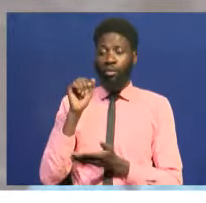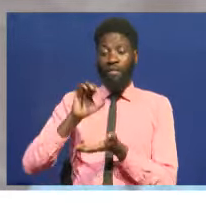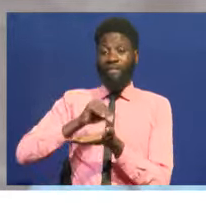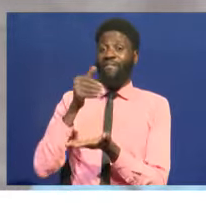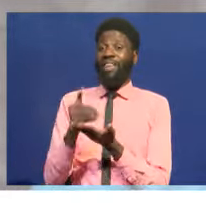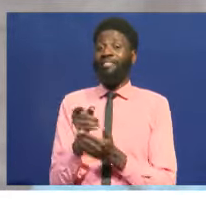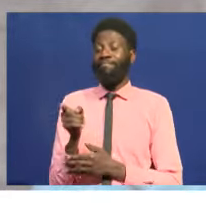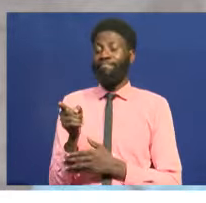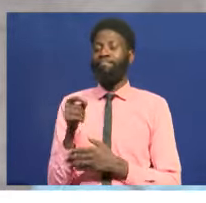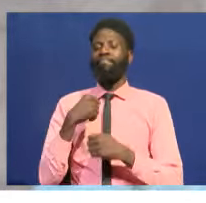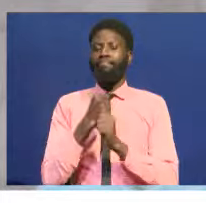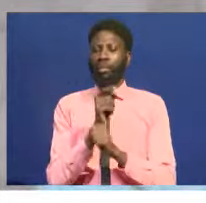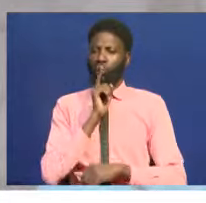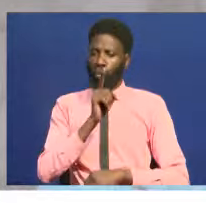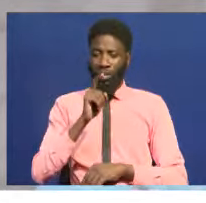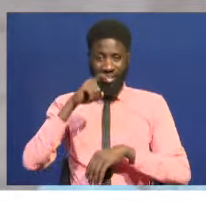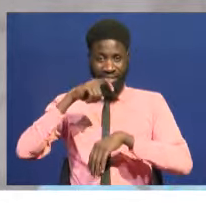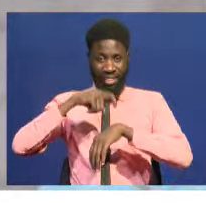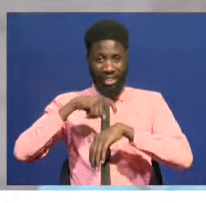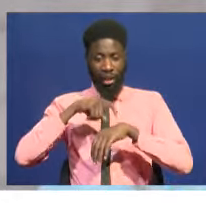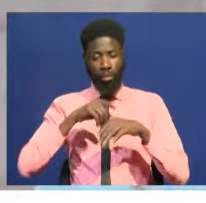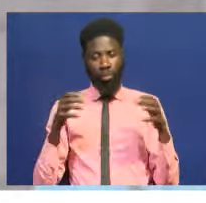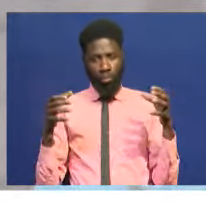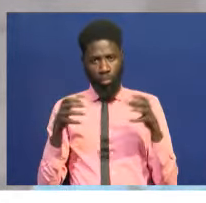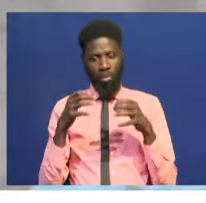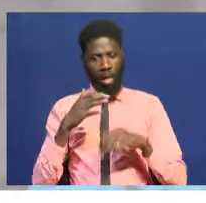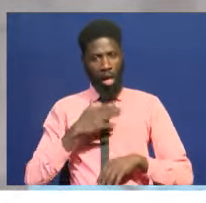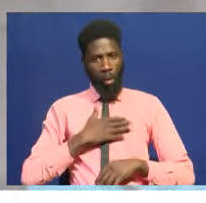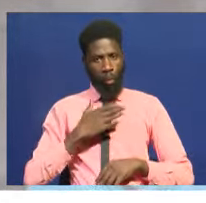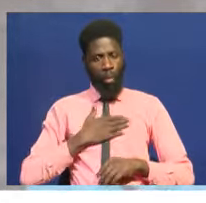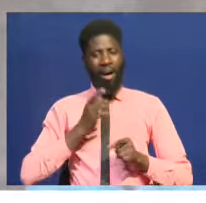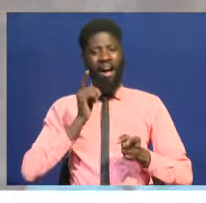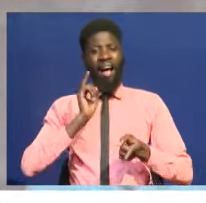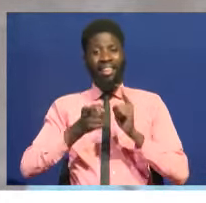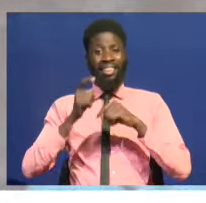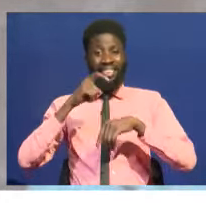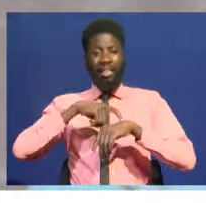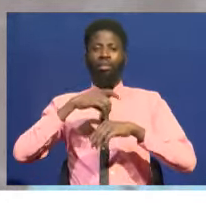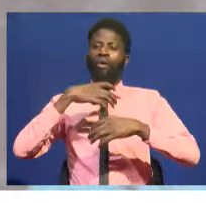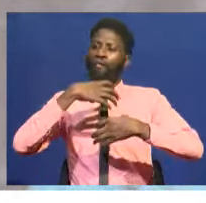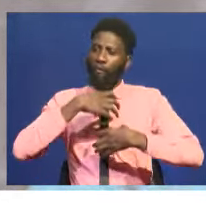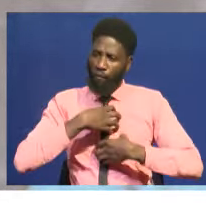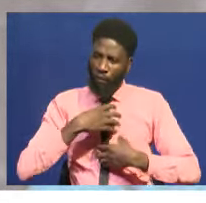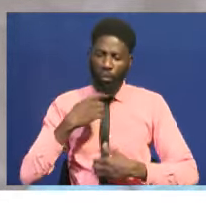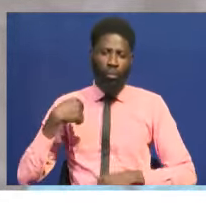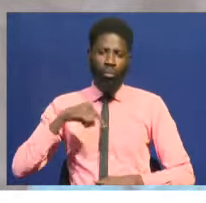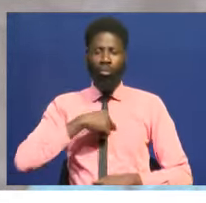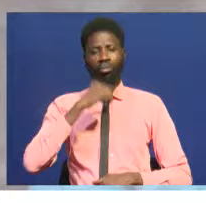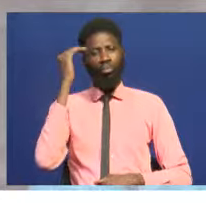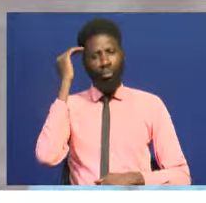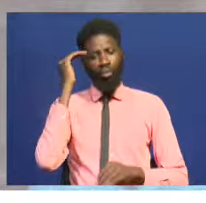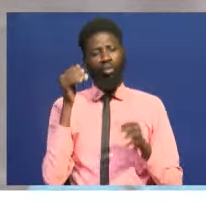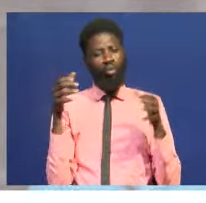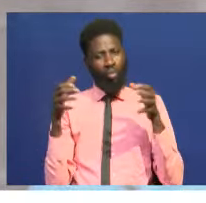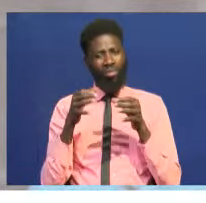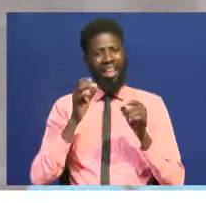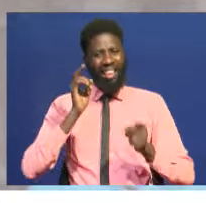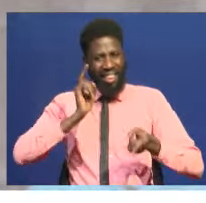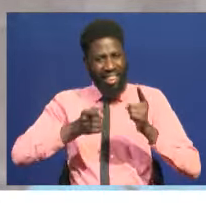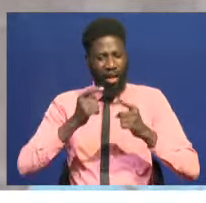wetu wakishafika retirement. Na tunajua retirement ya wanariadha inakuja